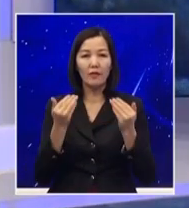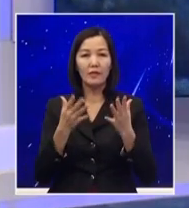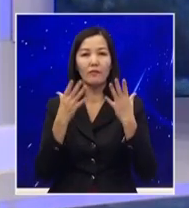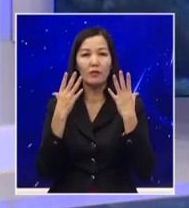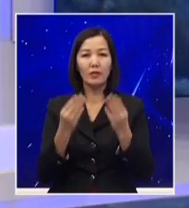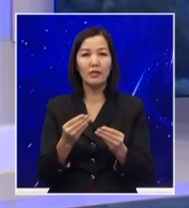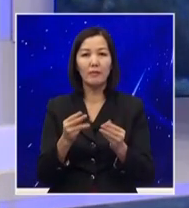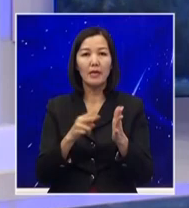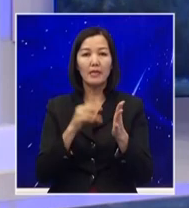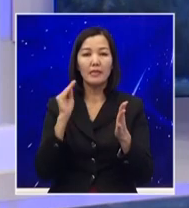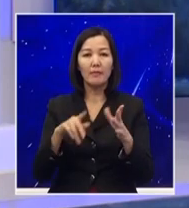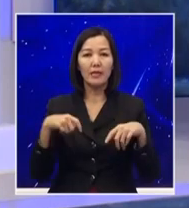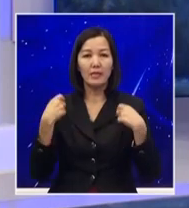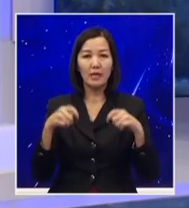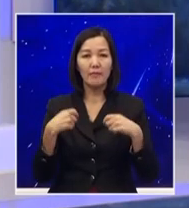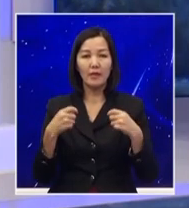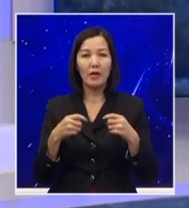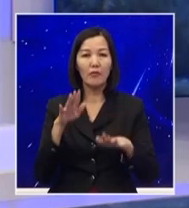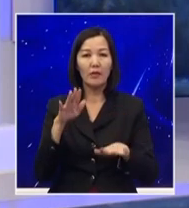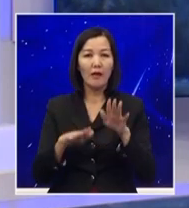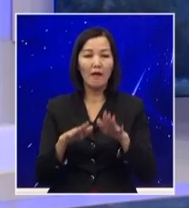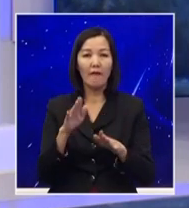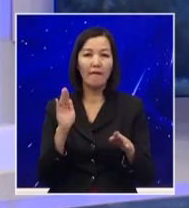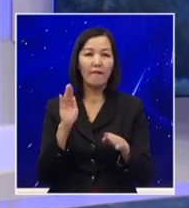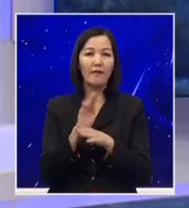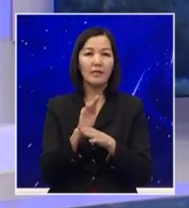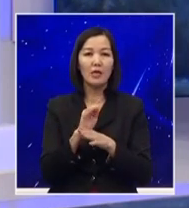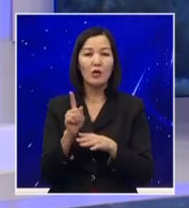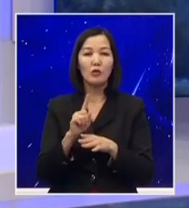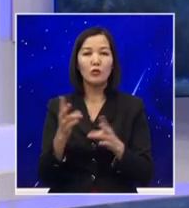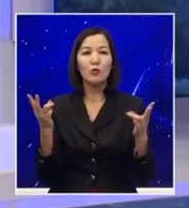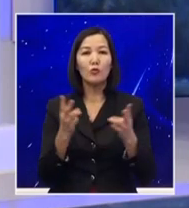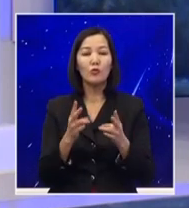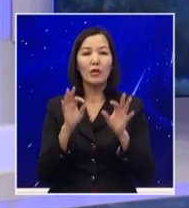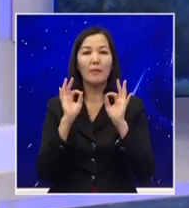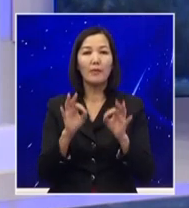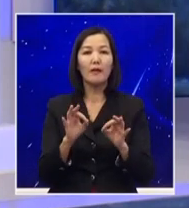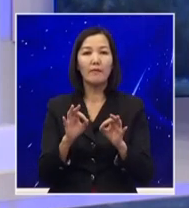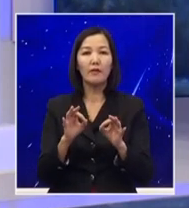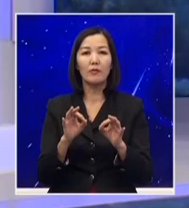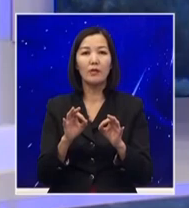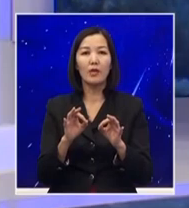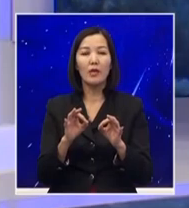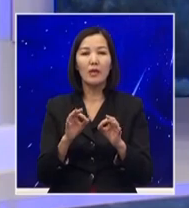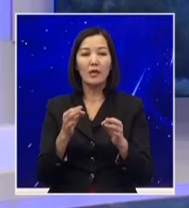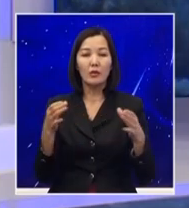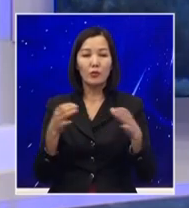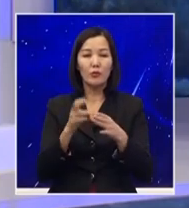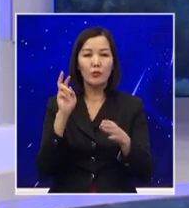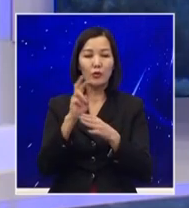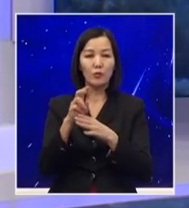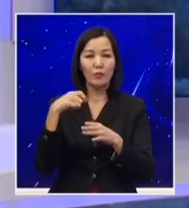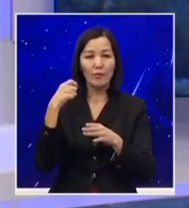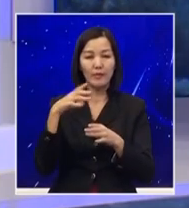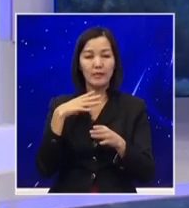момент в ней 7 тысяч овец набирают вес. О том, что для этого нужно и как правильно производить нагул, узнавала наша съемочная